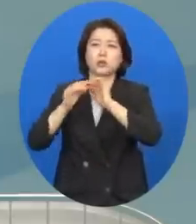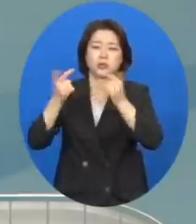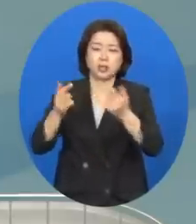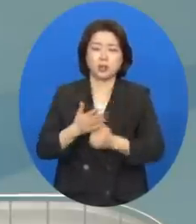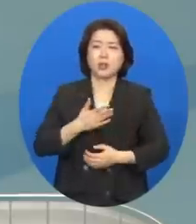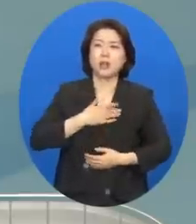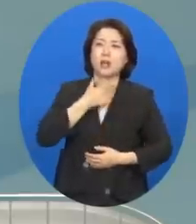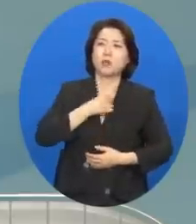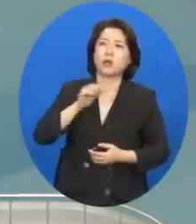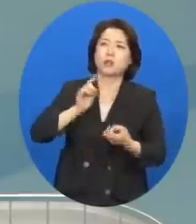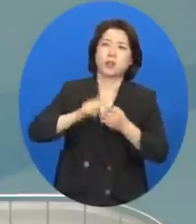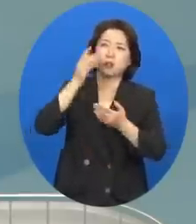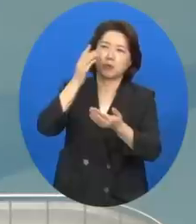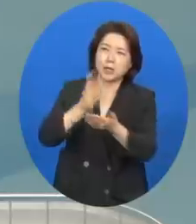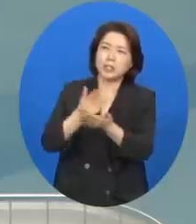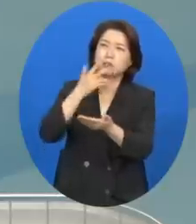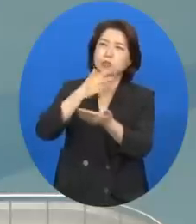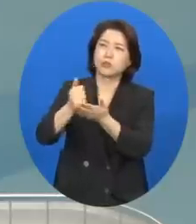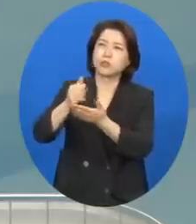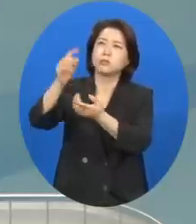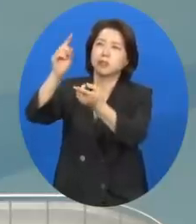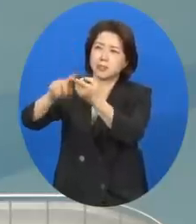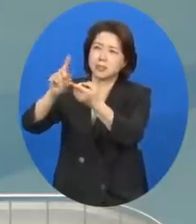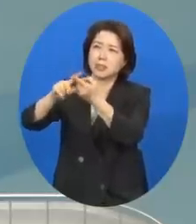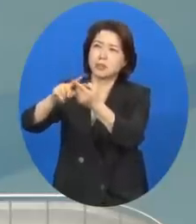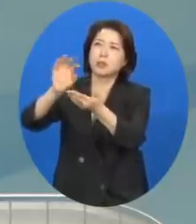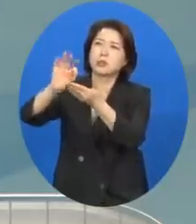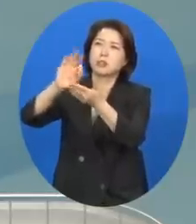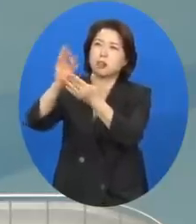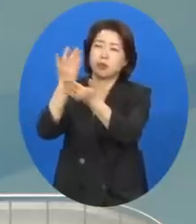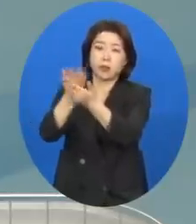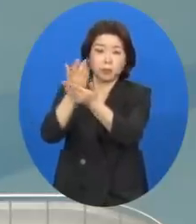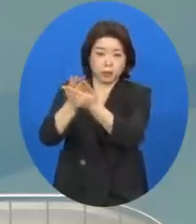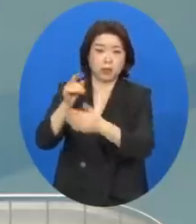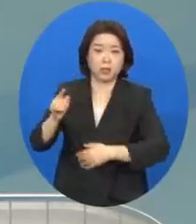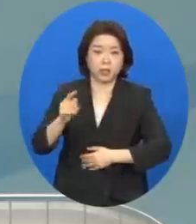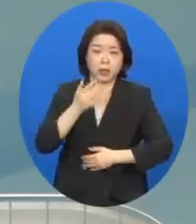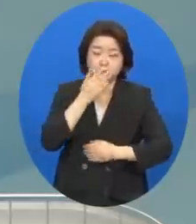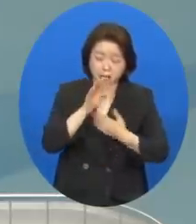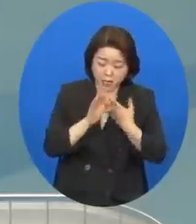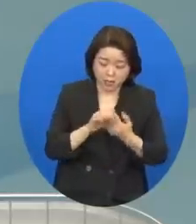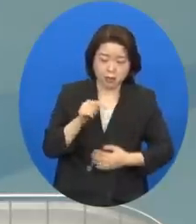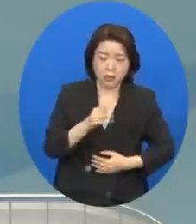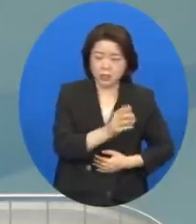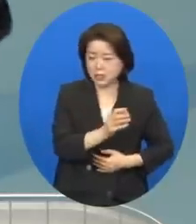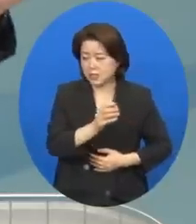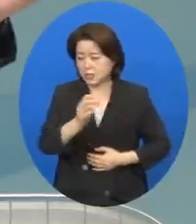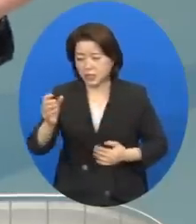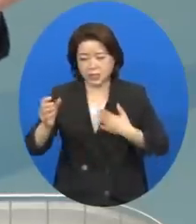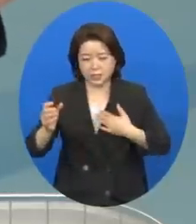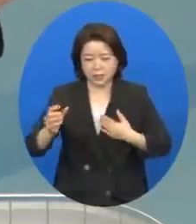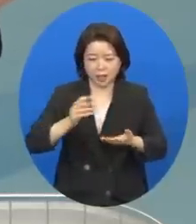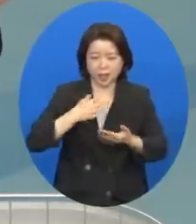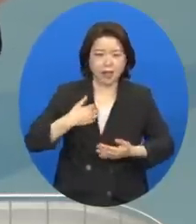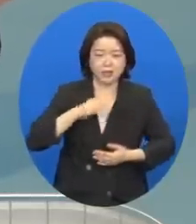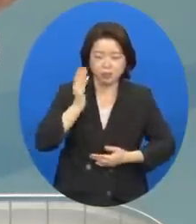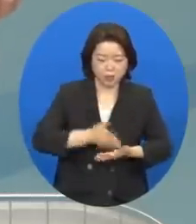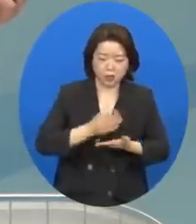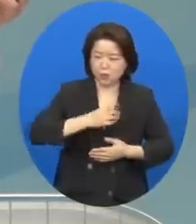원대로 마시고 주님이 원하는 거 있었어요. 정말 할 수만 있다면 이 잔이 내게서 지나가게